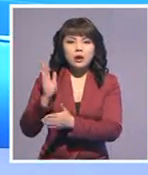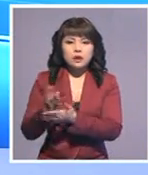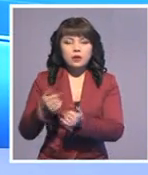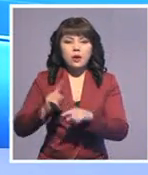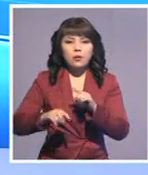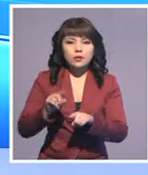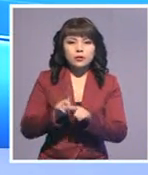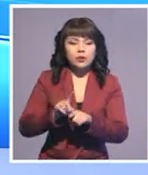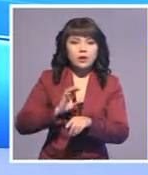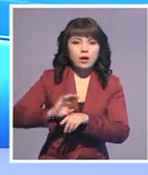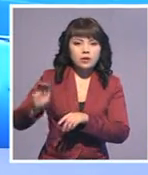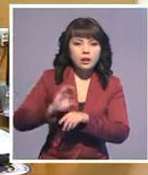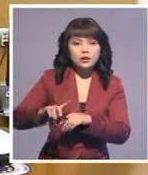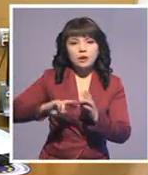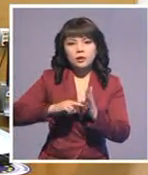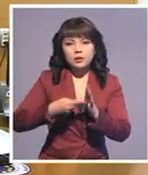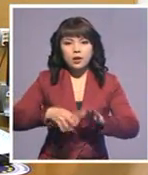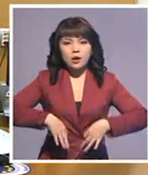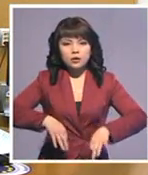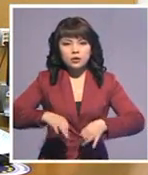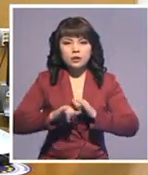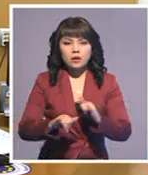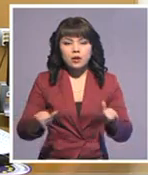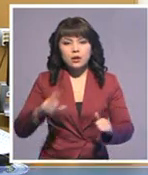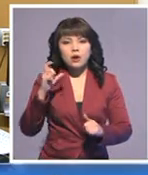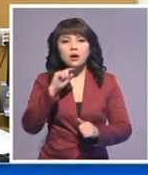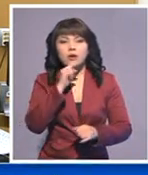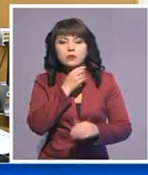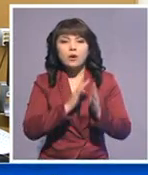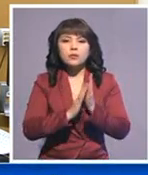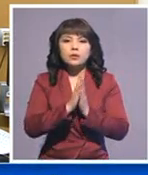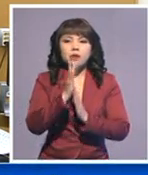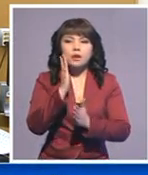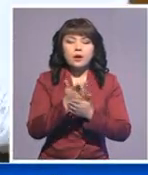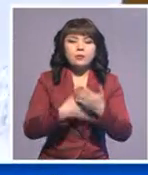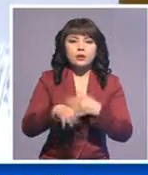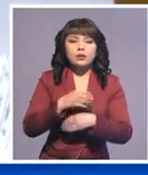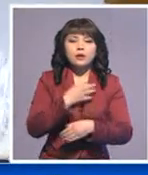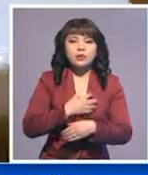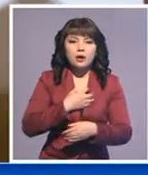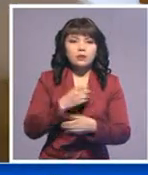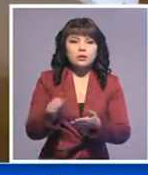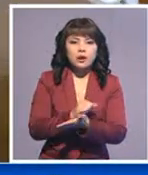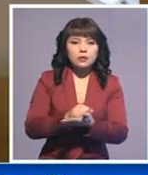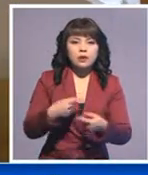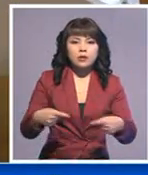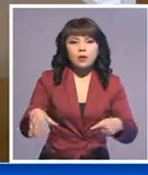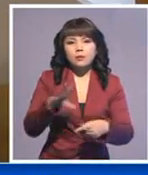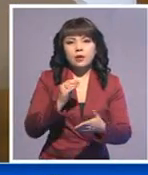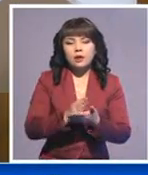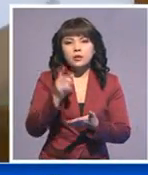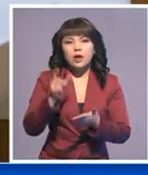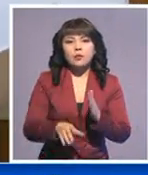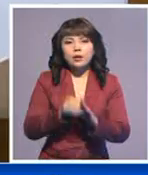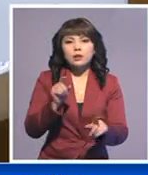оны экспортқа шығару, көлік дәлізін дамыту, экономикалық өсім сынды ел игілігіне қажетті құндылықтардың барлығы бар. Депутат әсіресе